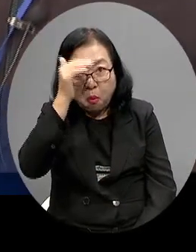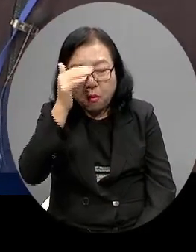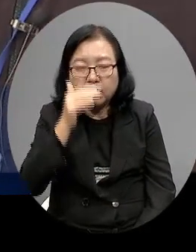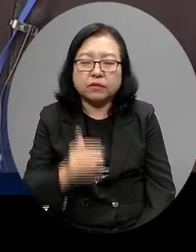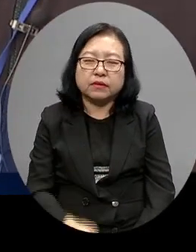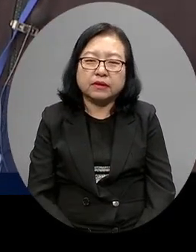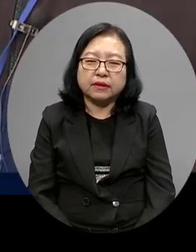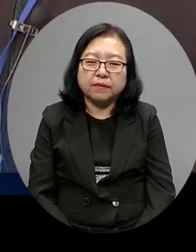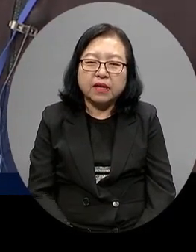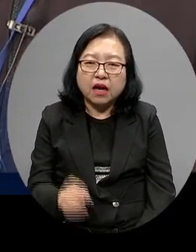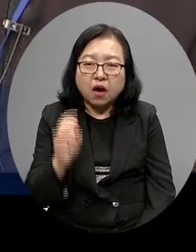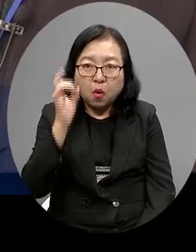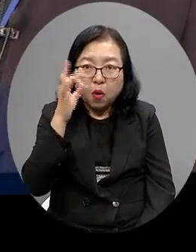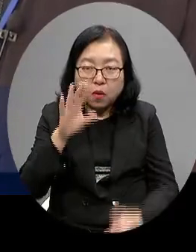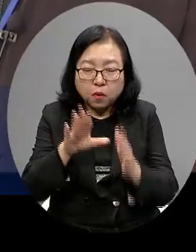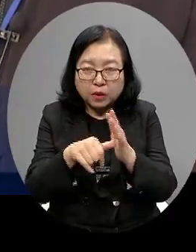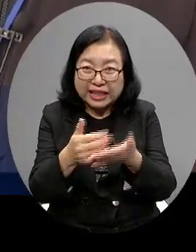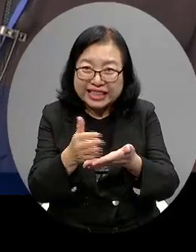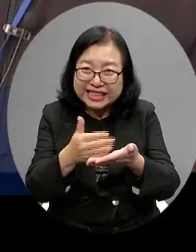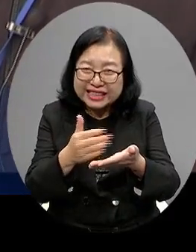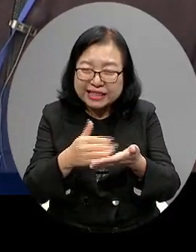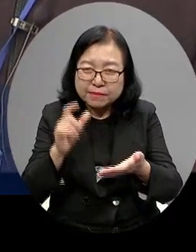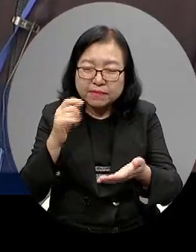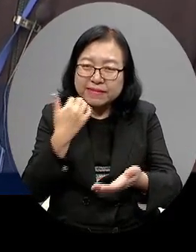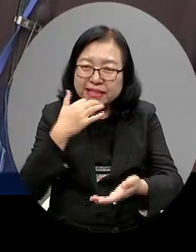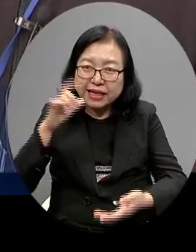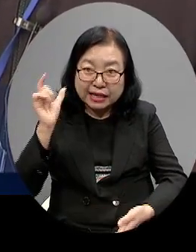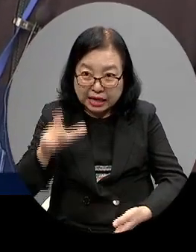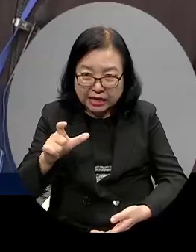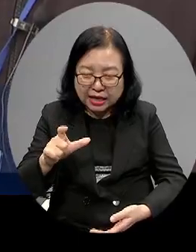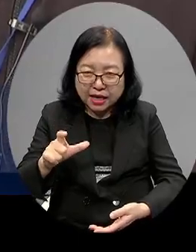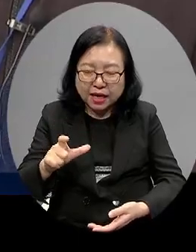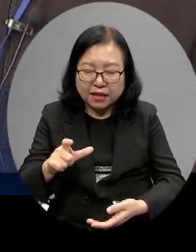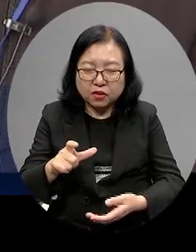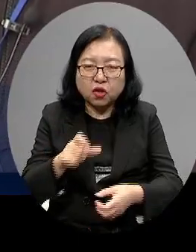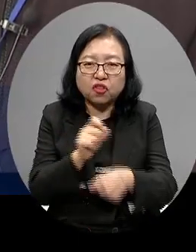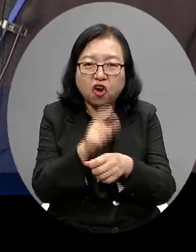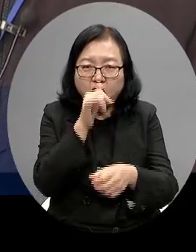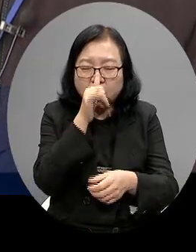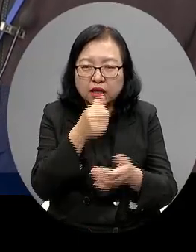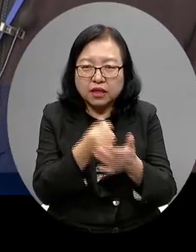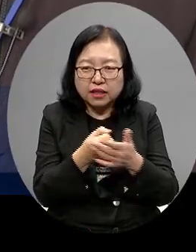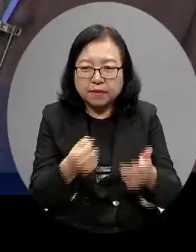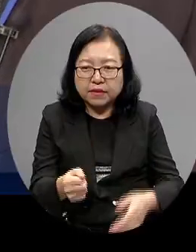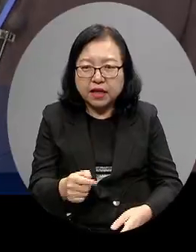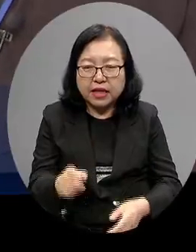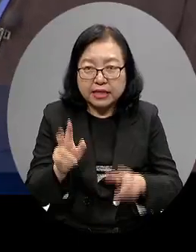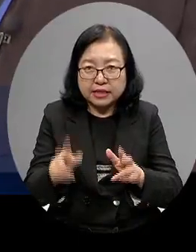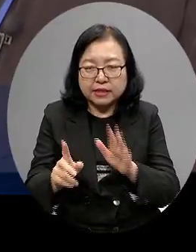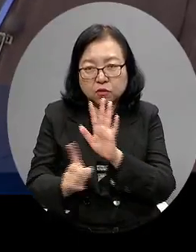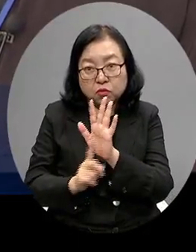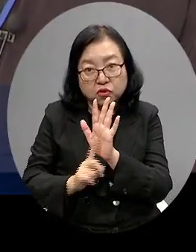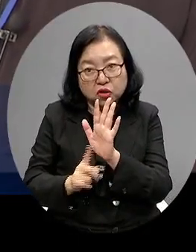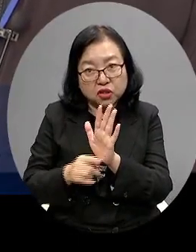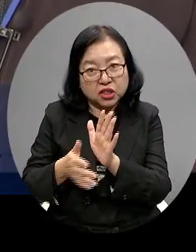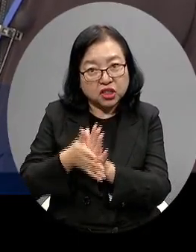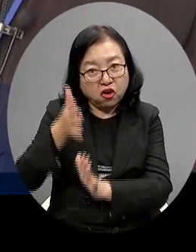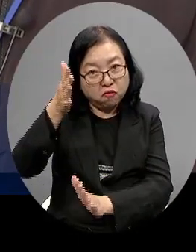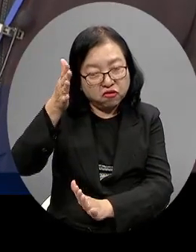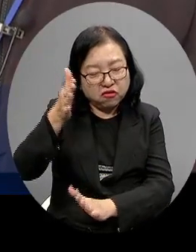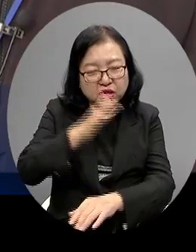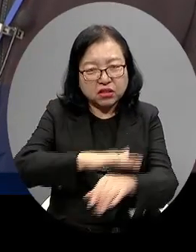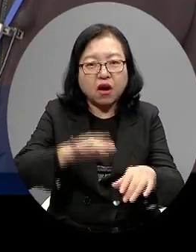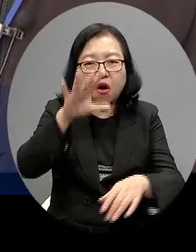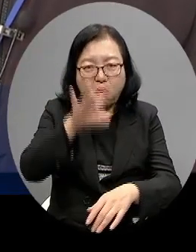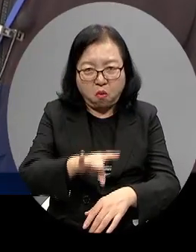강렬한 색감과 또 화려한 부터가 특성이다 보니까이 건물하고 더 잘 어울리지 않을까 해서